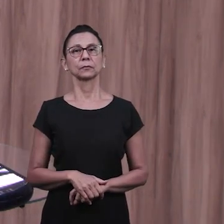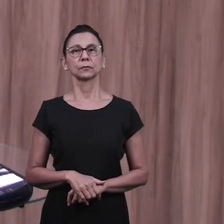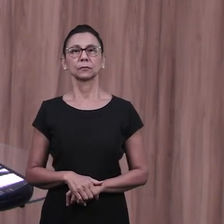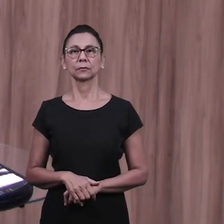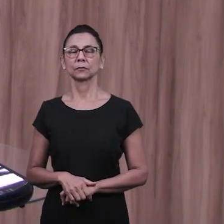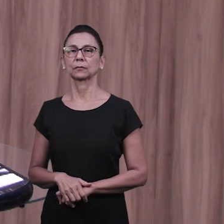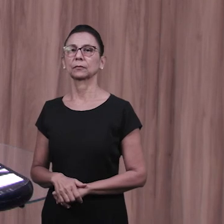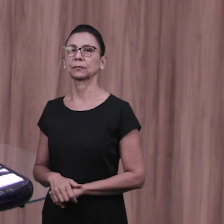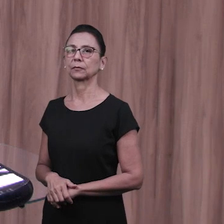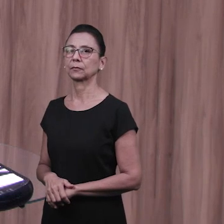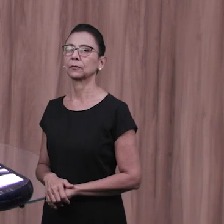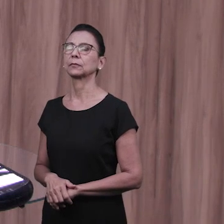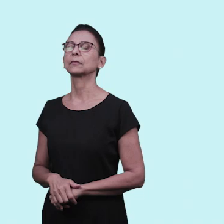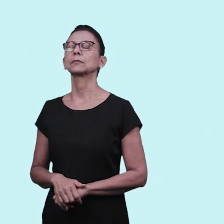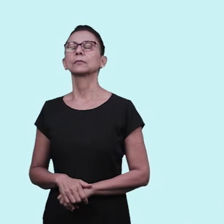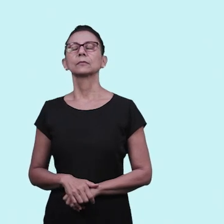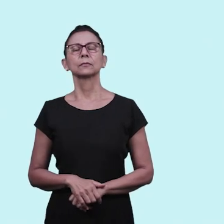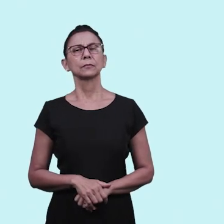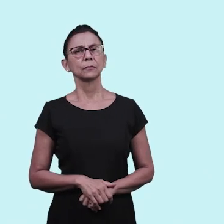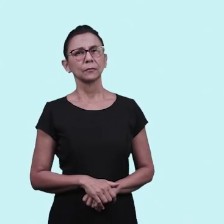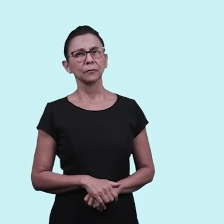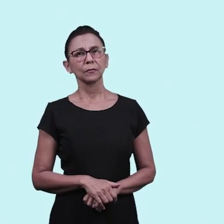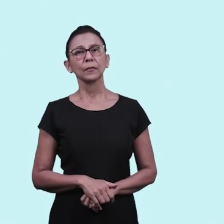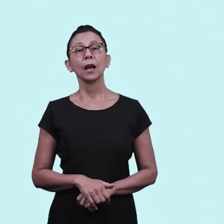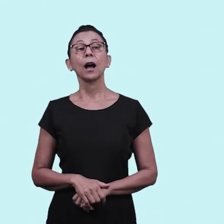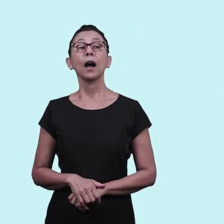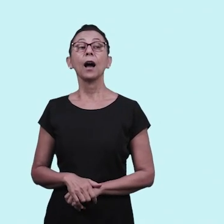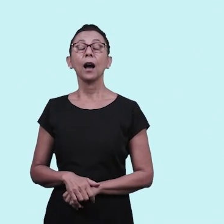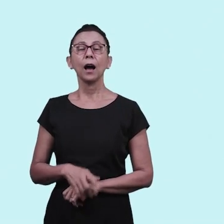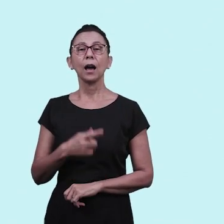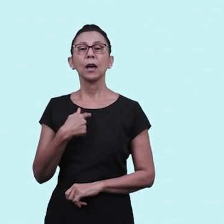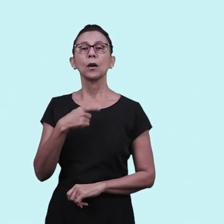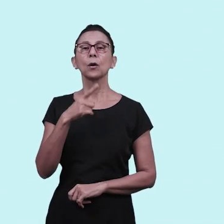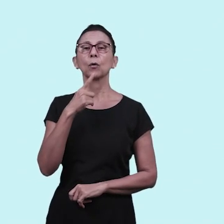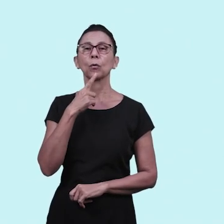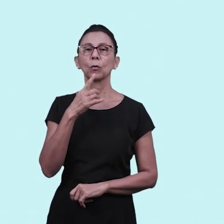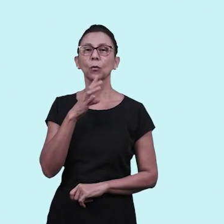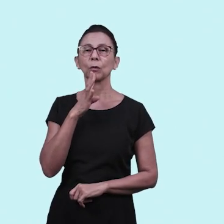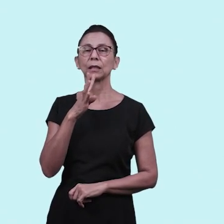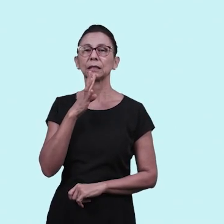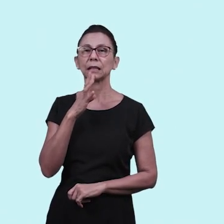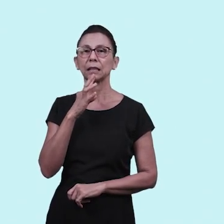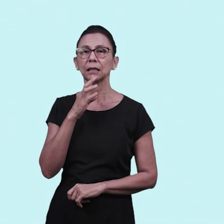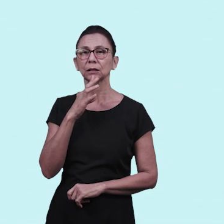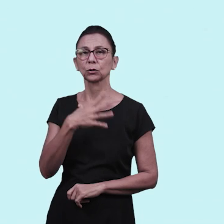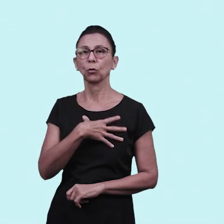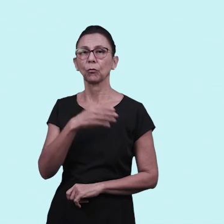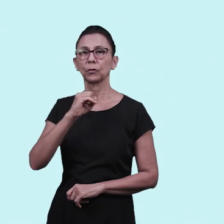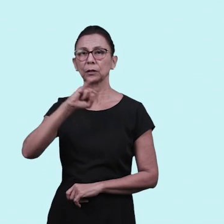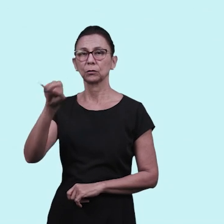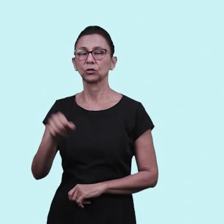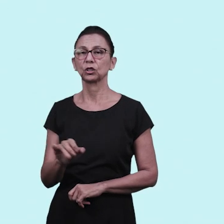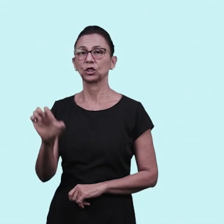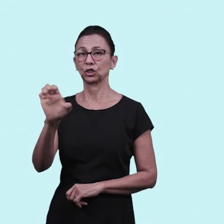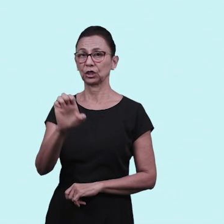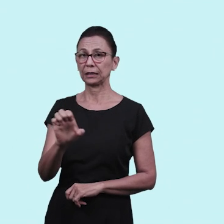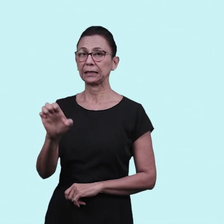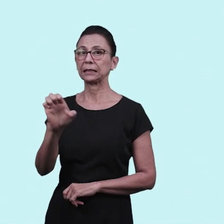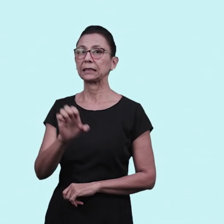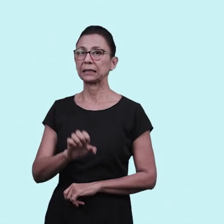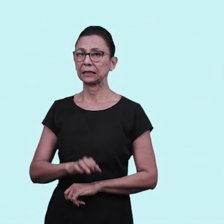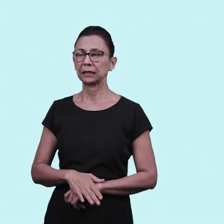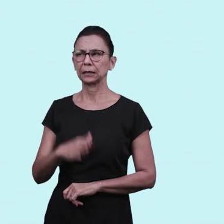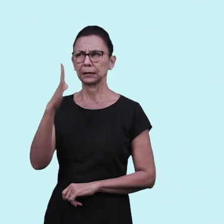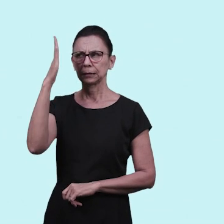Voici, je vois le fils d'Ésaïe, le Bélémite, qui sait jouer, il est